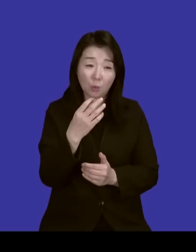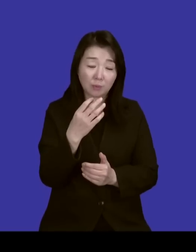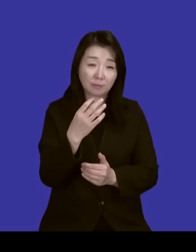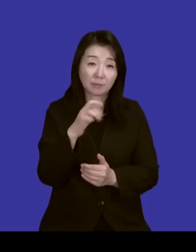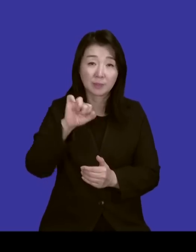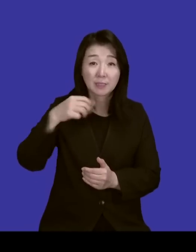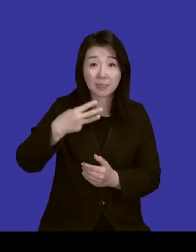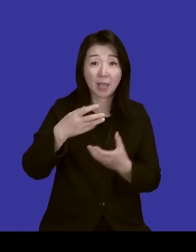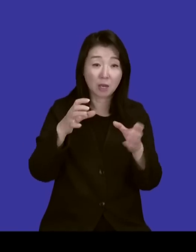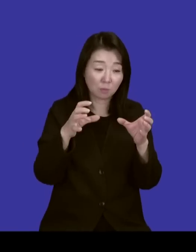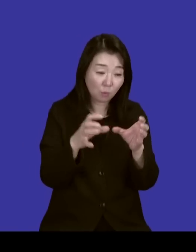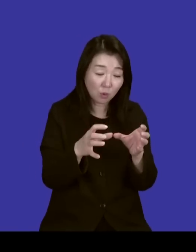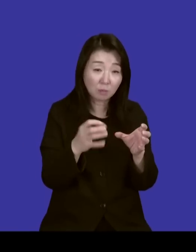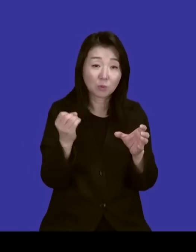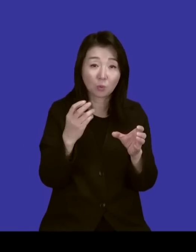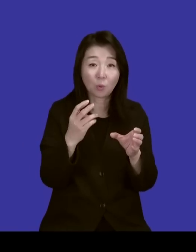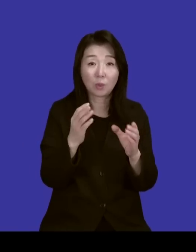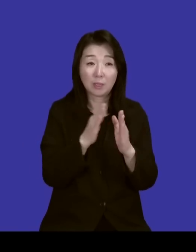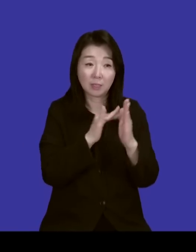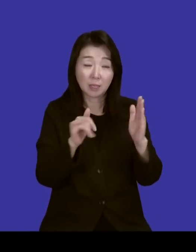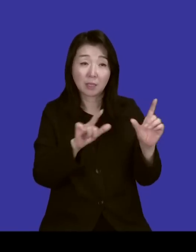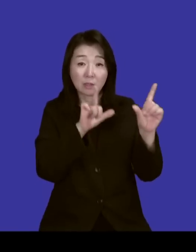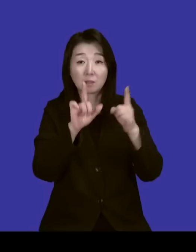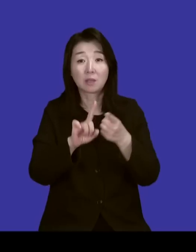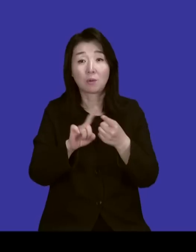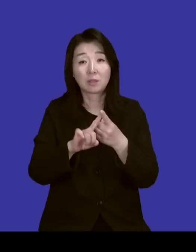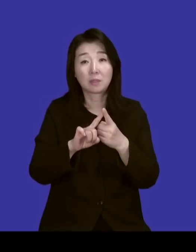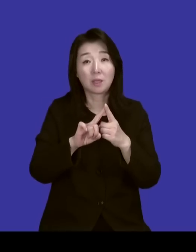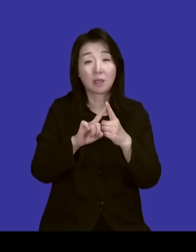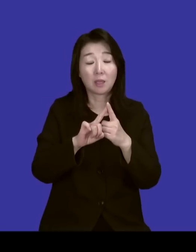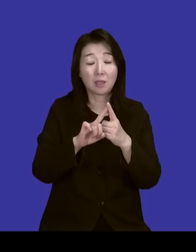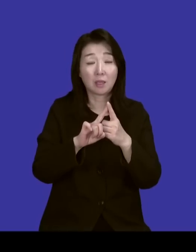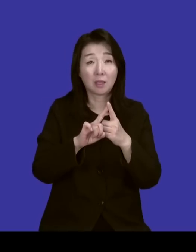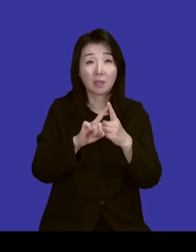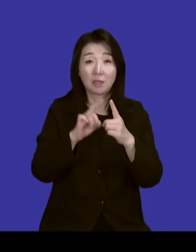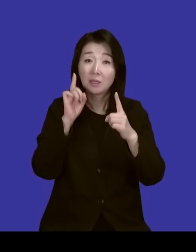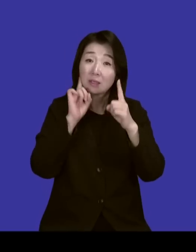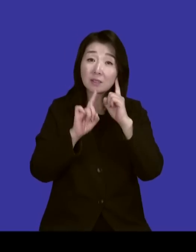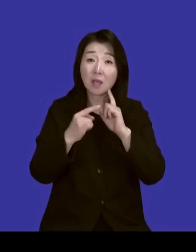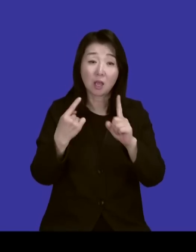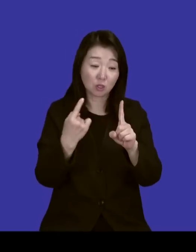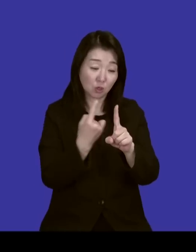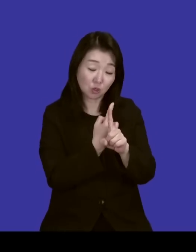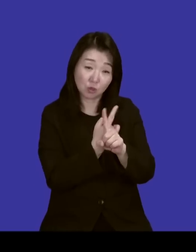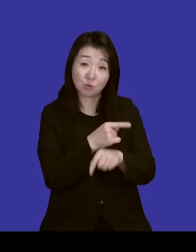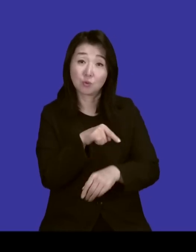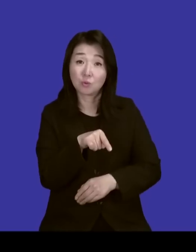네. 그리고 가정생활까지 네. 상처 치유까지 네. 이렇게